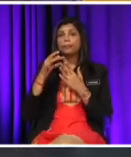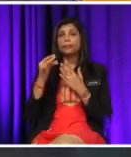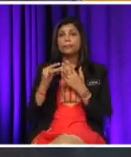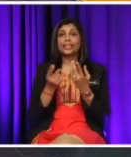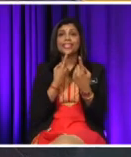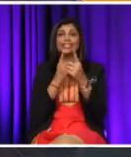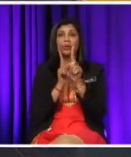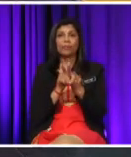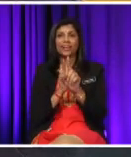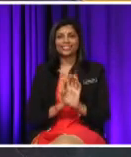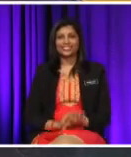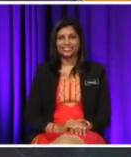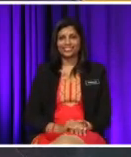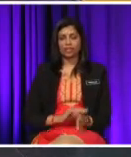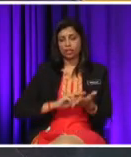Coba